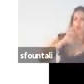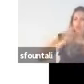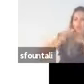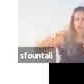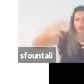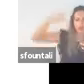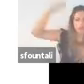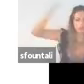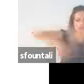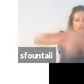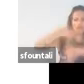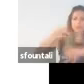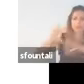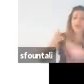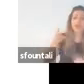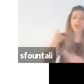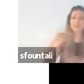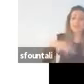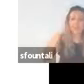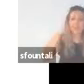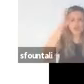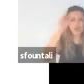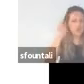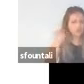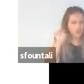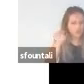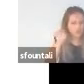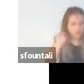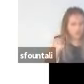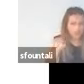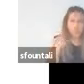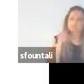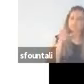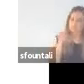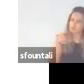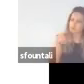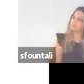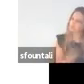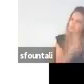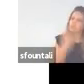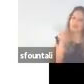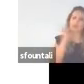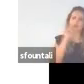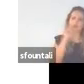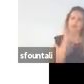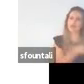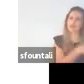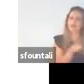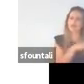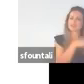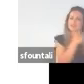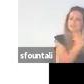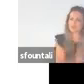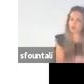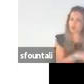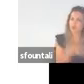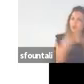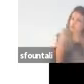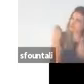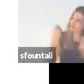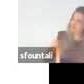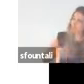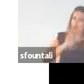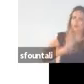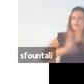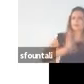βιασμού. Οι συνέπειες αυτών των συμπεριφορών είναι εξαιρετικά επικίνδυνες και επιβλαβείς. Όπως είπαμε, τα θύματα